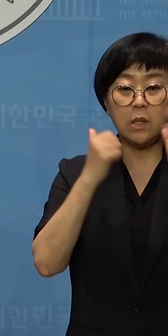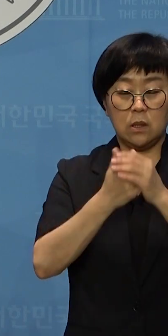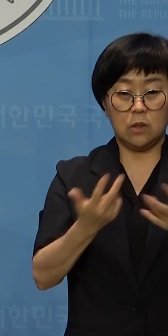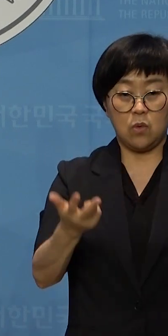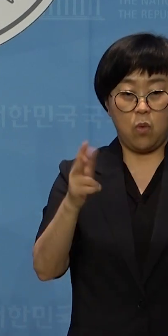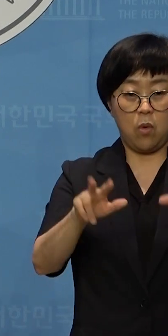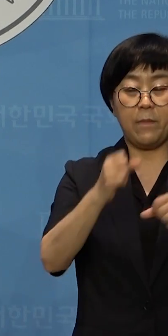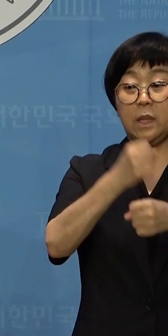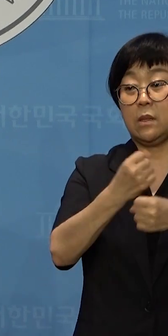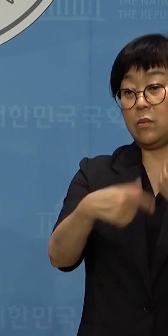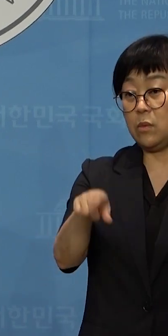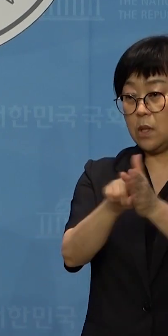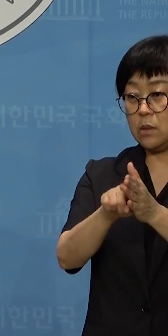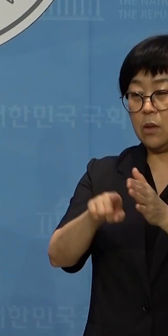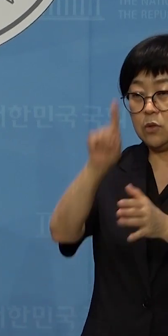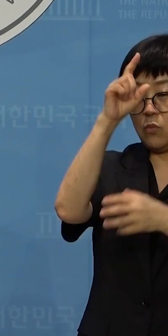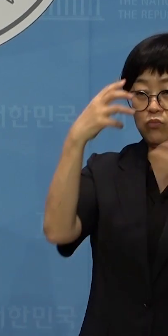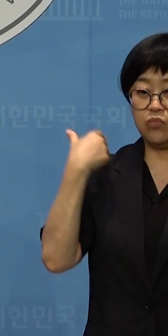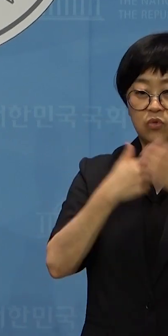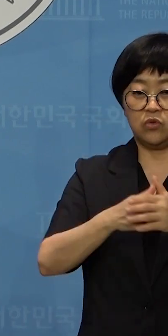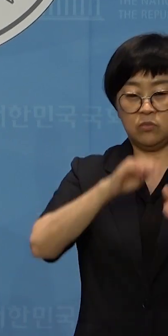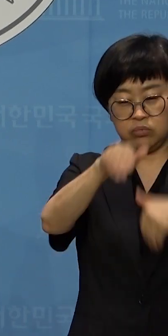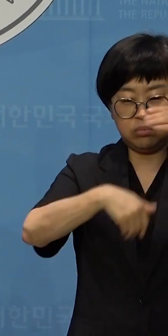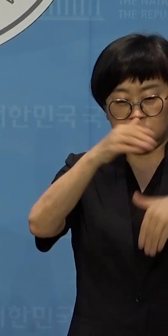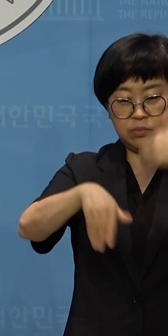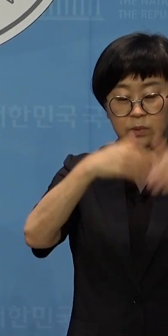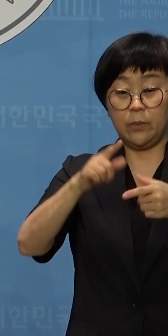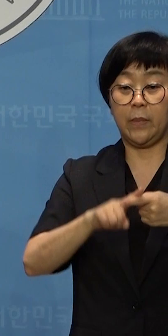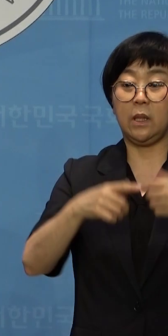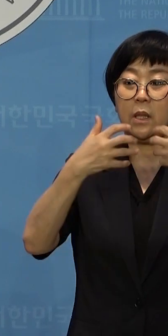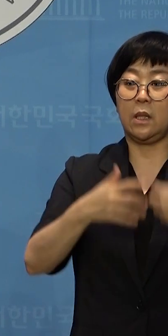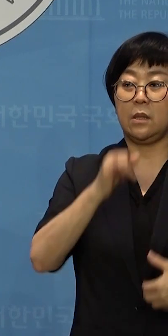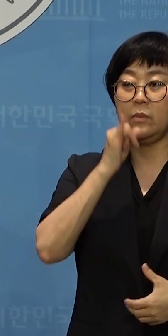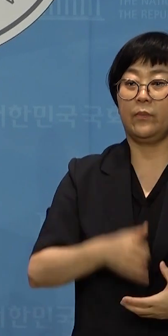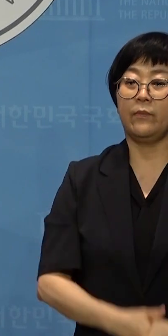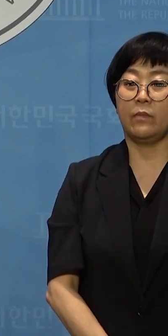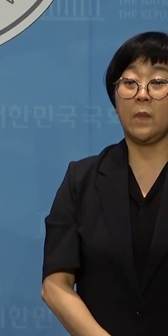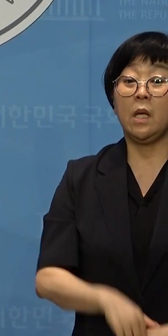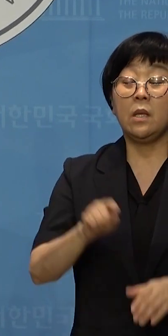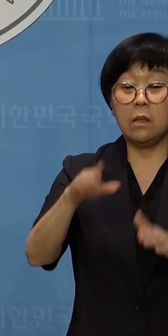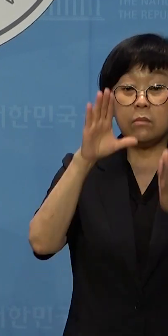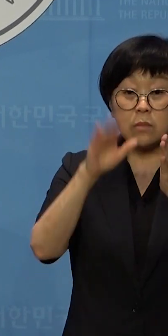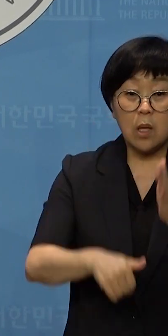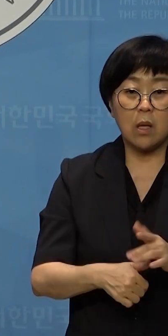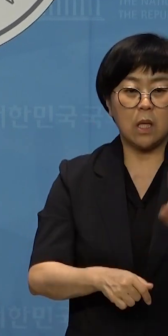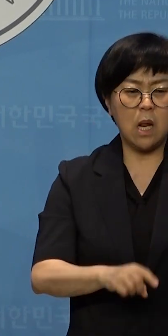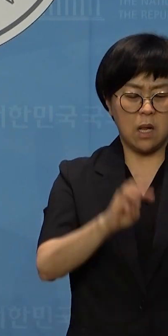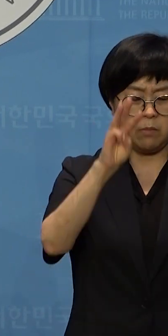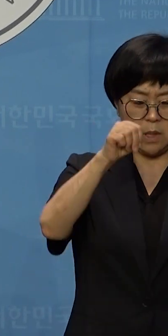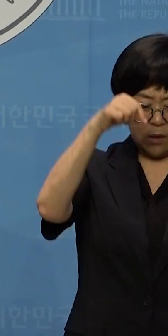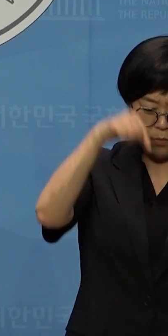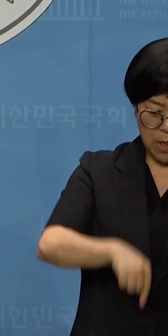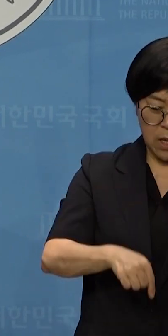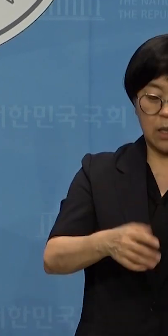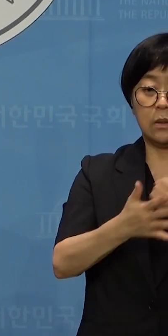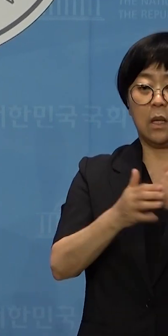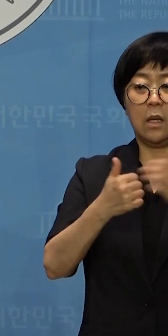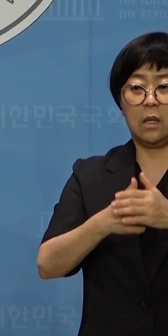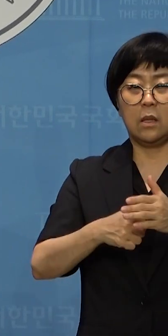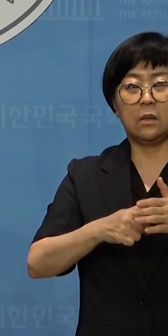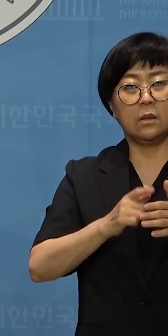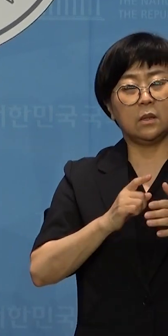조성 작업을 위해 정부는 불도저와 포크레인 등의 중장비를 동원해 작업했습니다. 이 과정에서 1m 내지 2m의 오염된